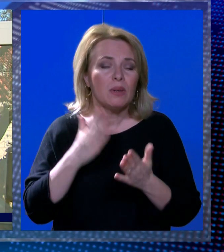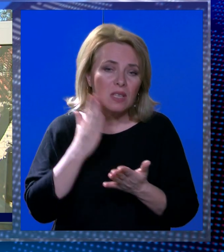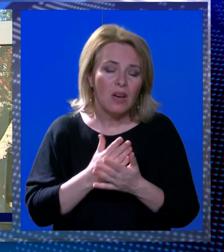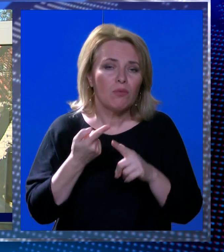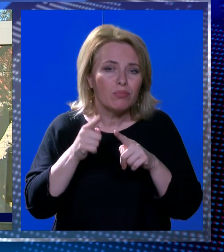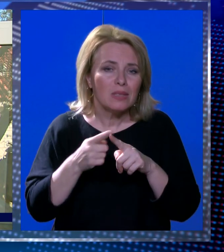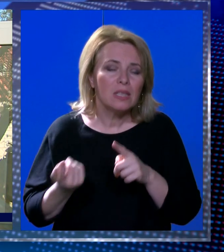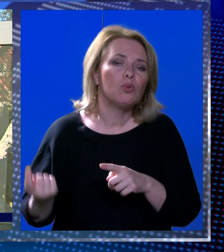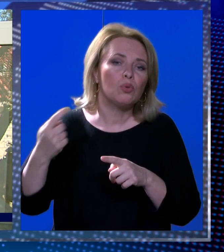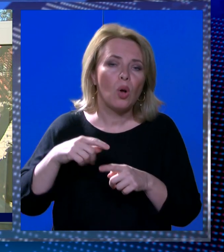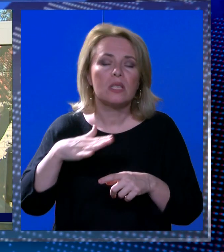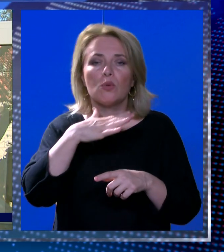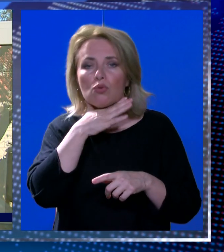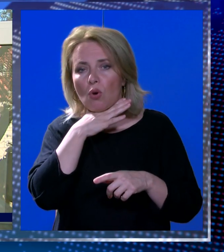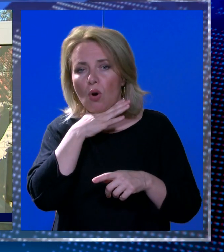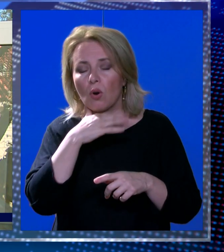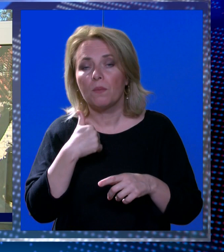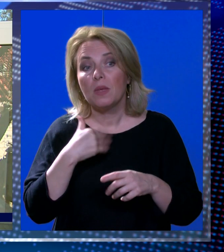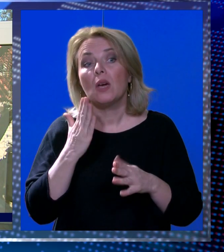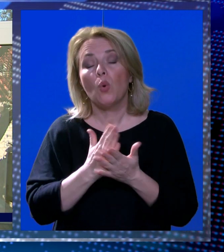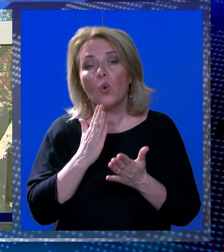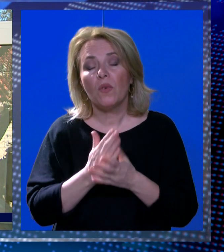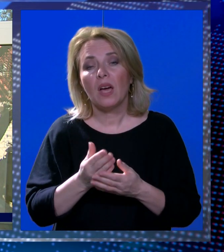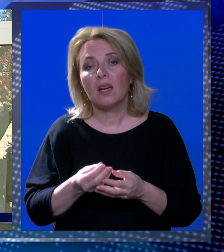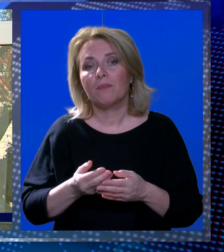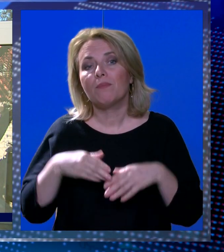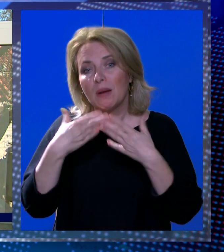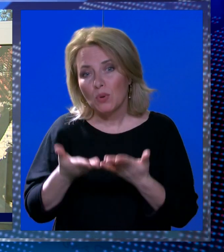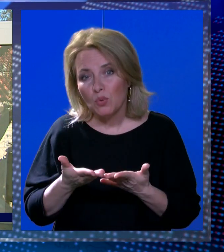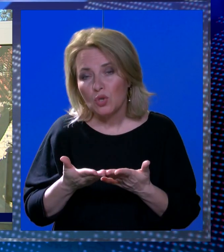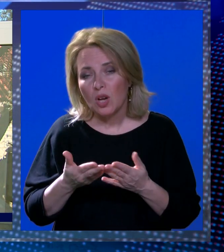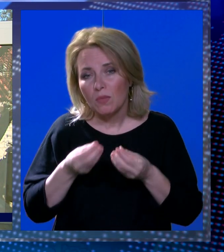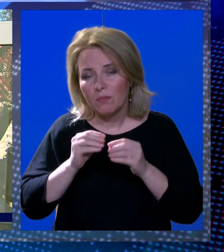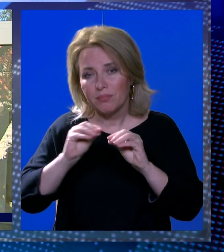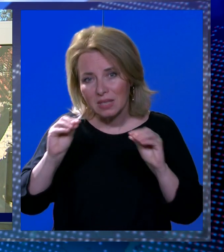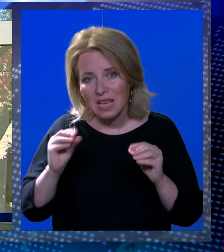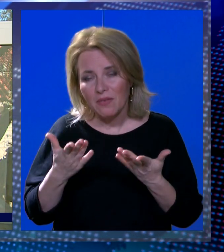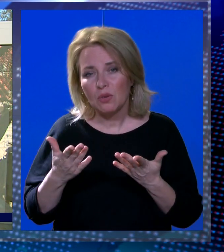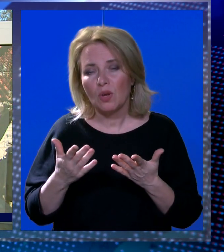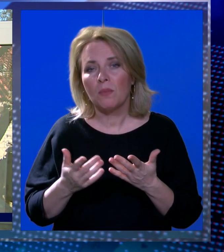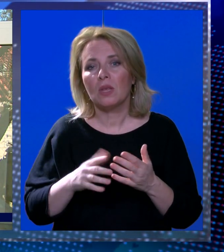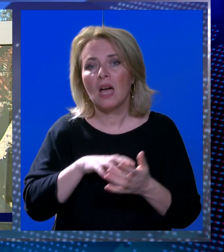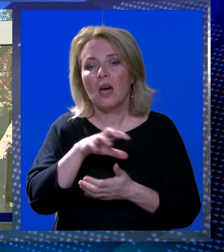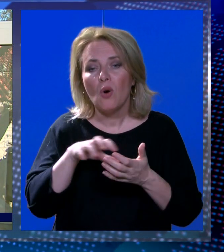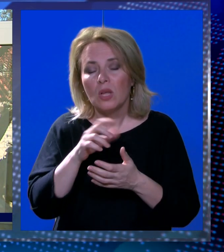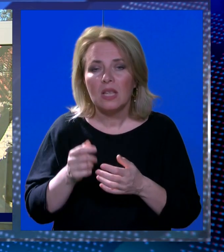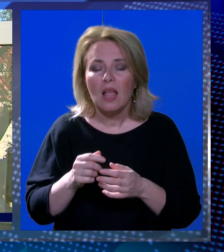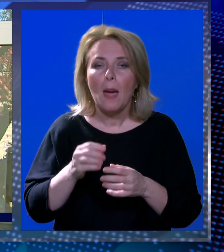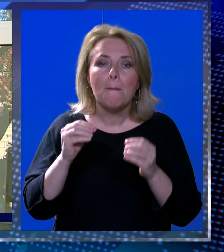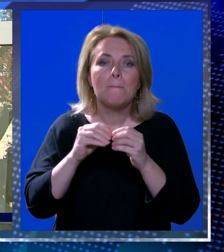školu. Naravno, mi uvijek preporučamo roditeljima da barem dva puta u jednom